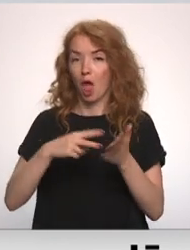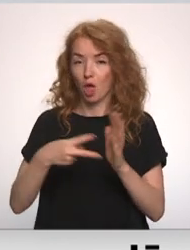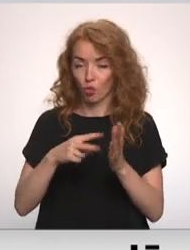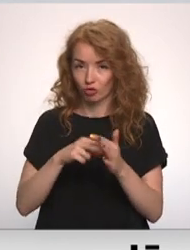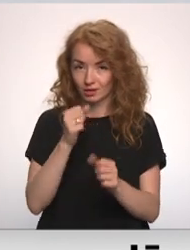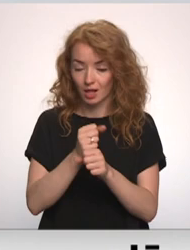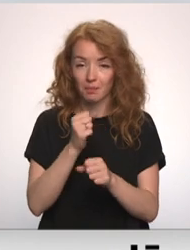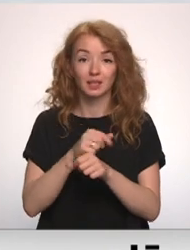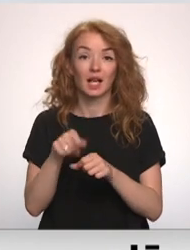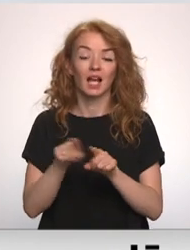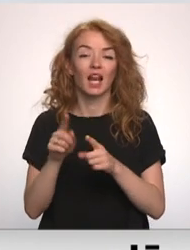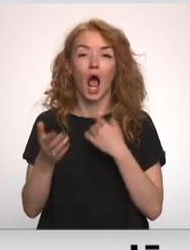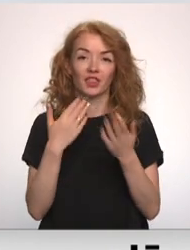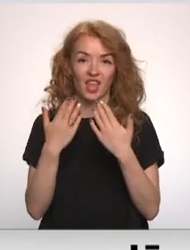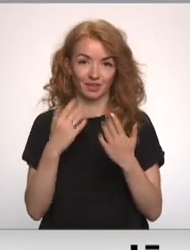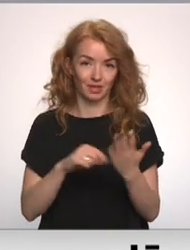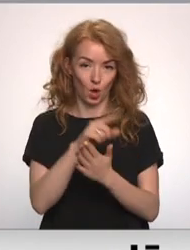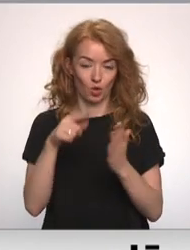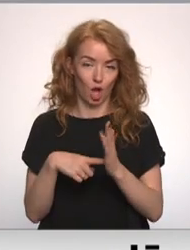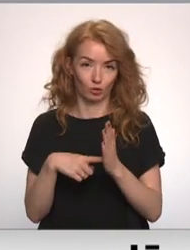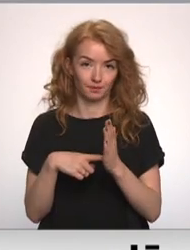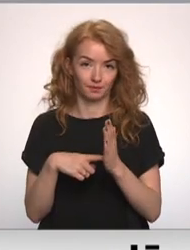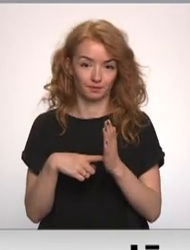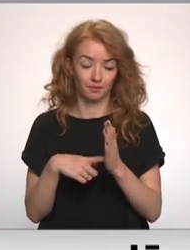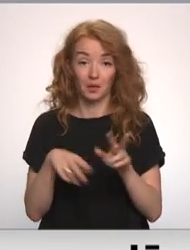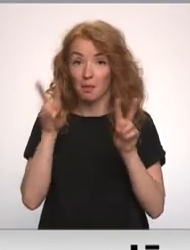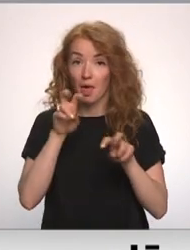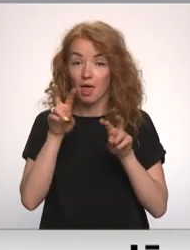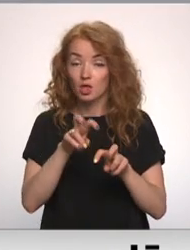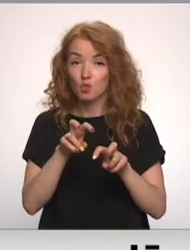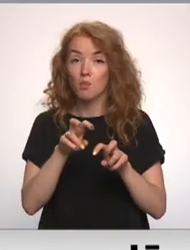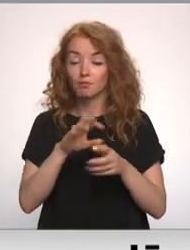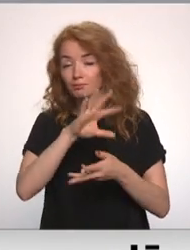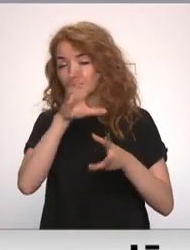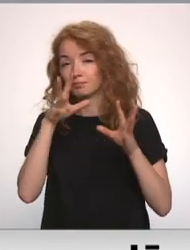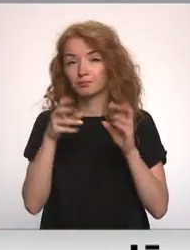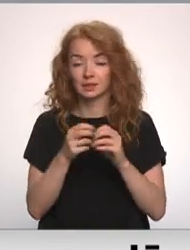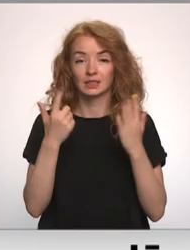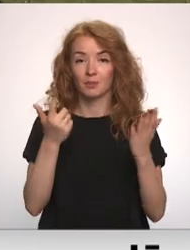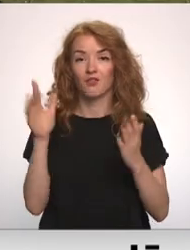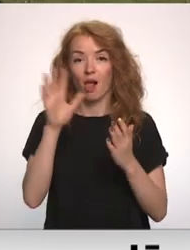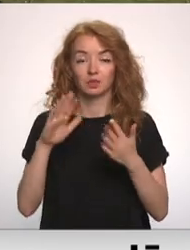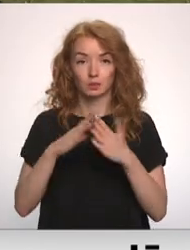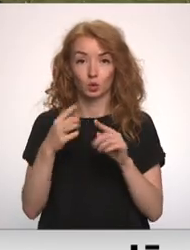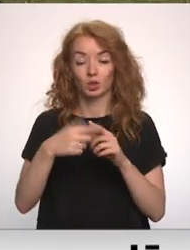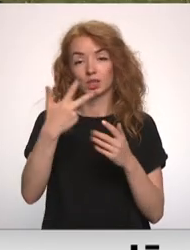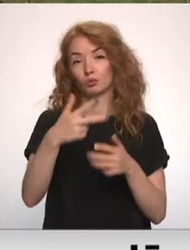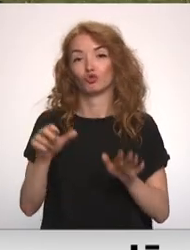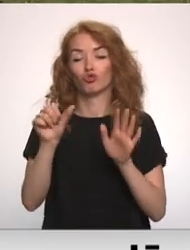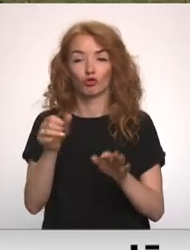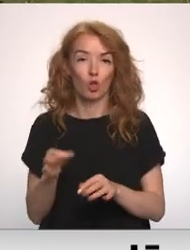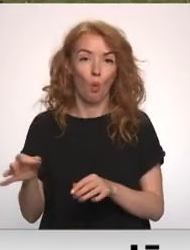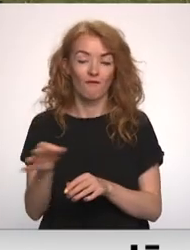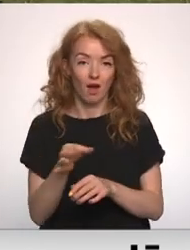darbs, tas ir attieksmes jautājums. Pētījumā apsekotas 7 valsts pilsētas un 36